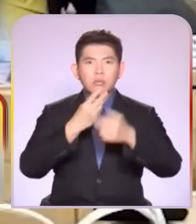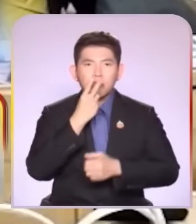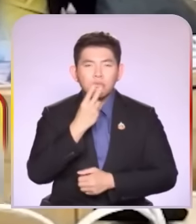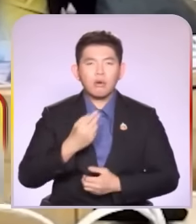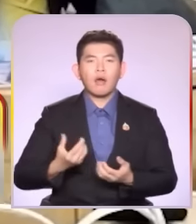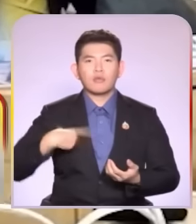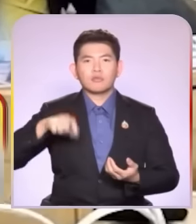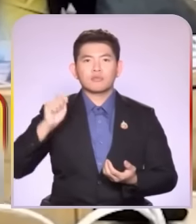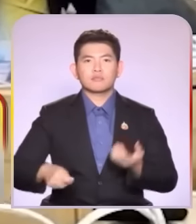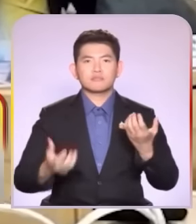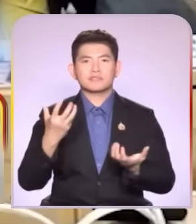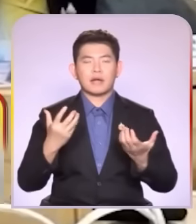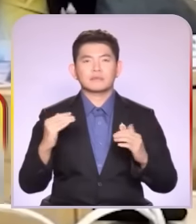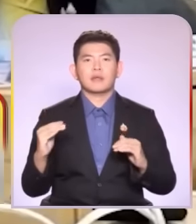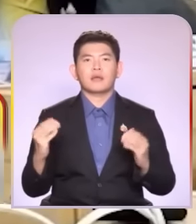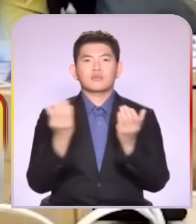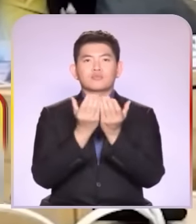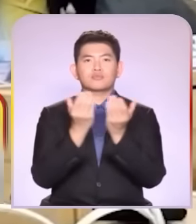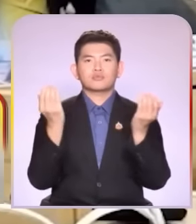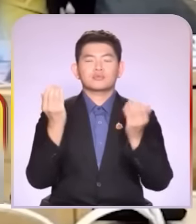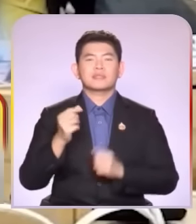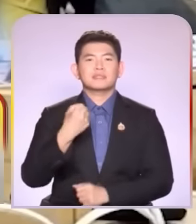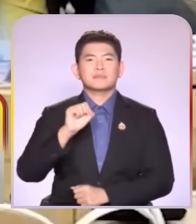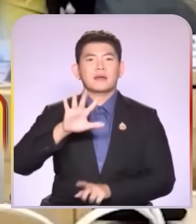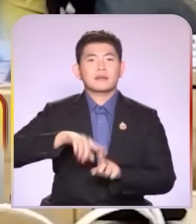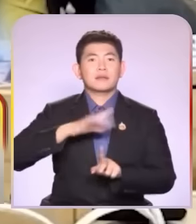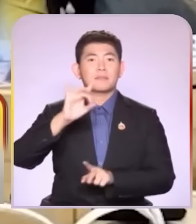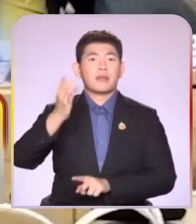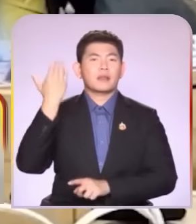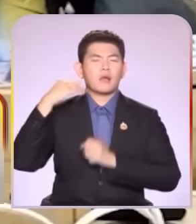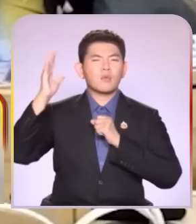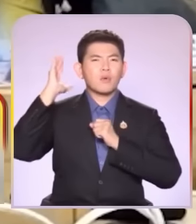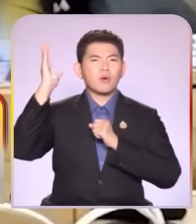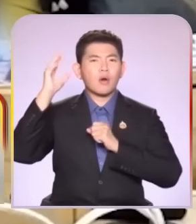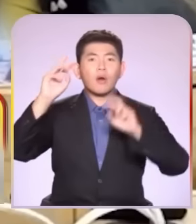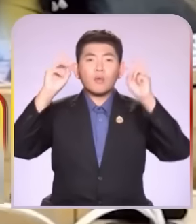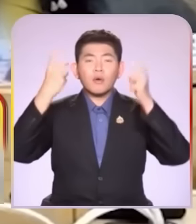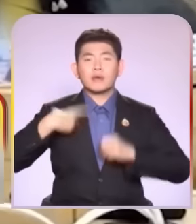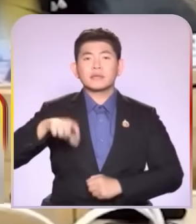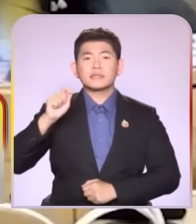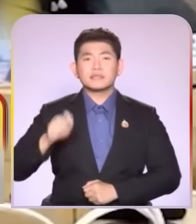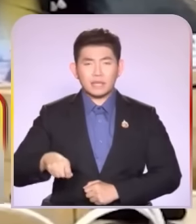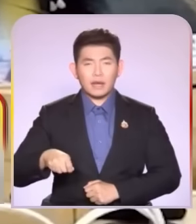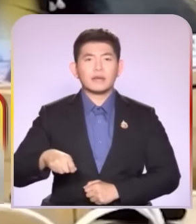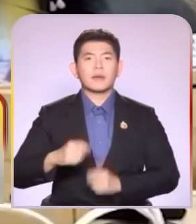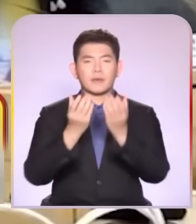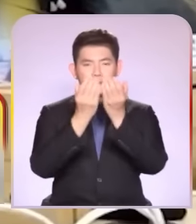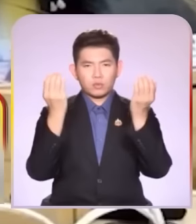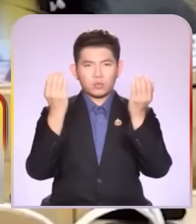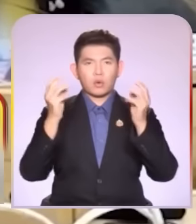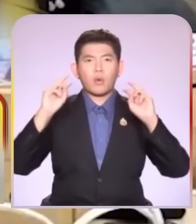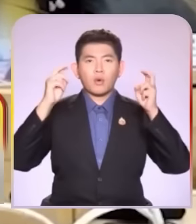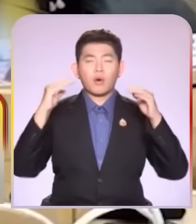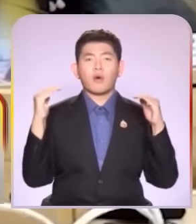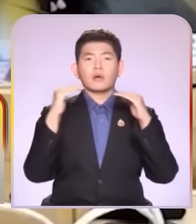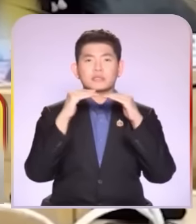านได้บรรยายที่จังหวัดสุราษฎร์ธานีเมื่อ15สิงหาคมที่ผ่านมาแม้จะเป็นหัวข้อเรื่องศาลรัฐธรรมนูญกับการคุ้มครองสิทธิและเสรีภ